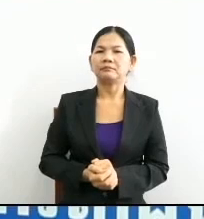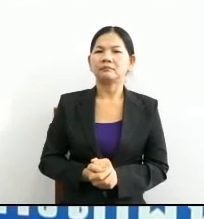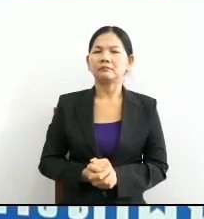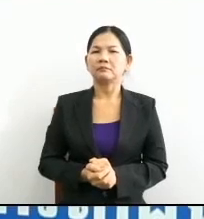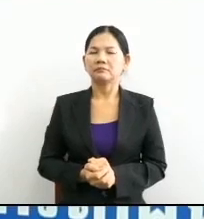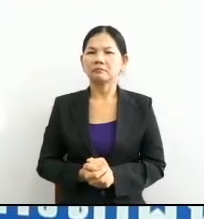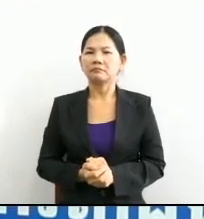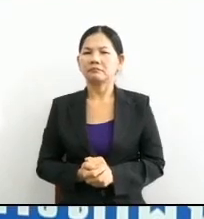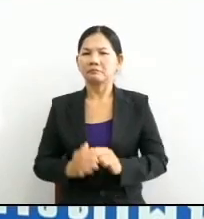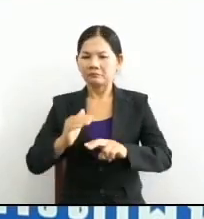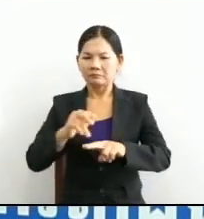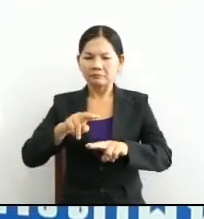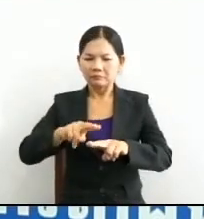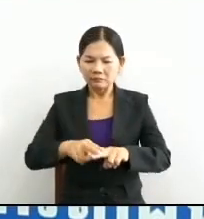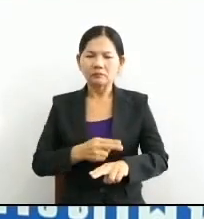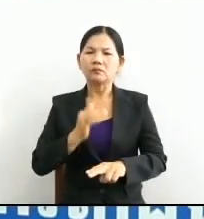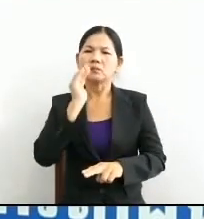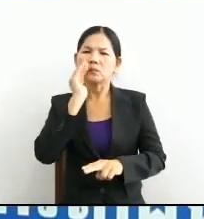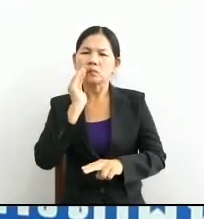sạp chu